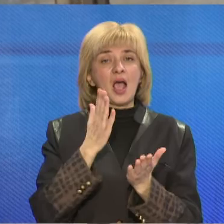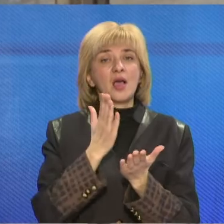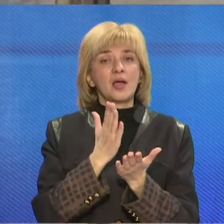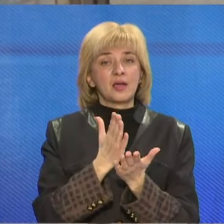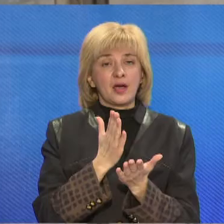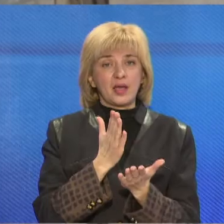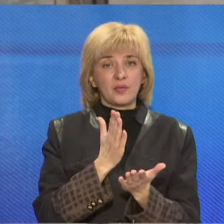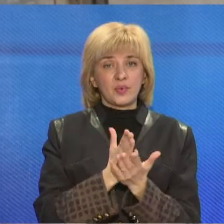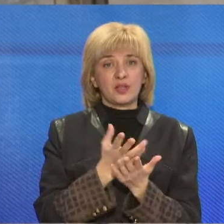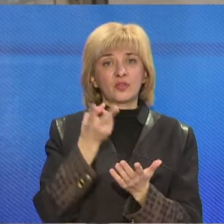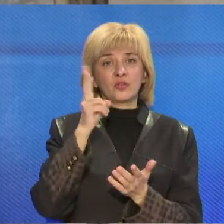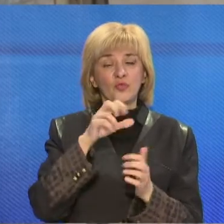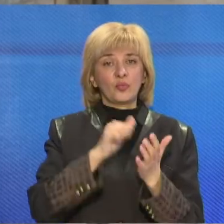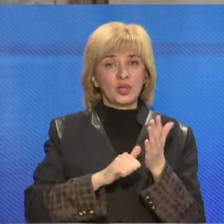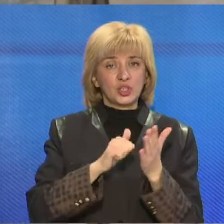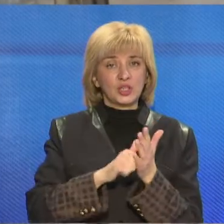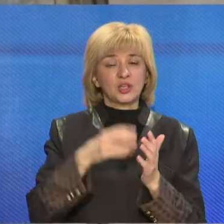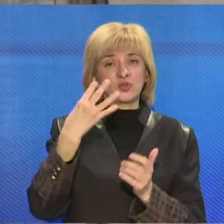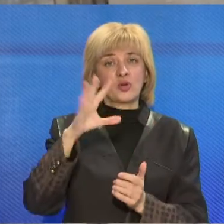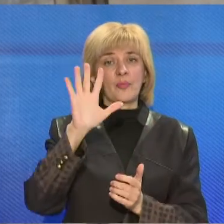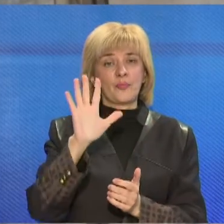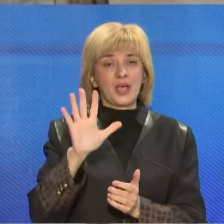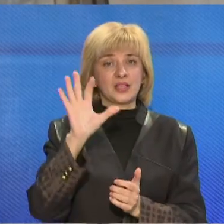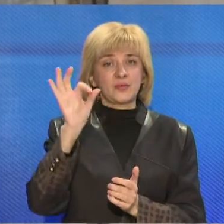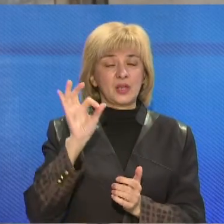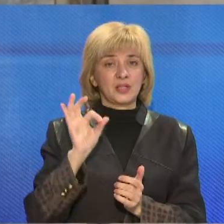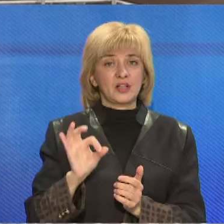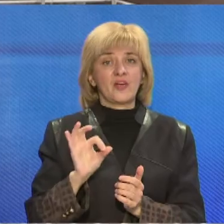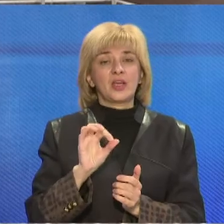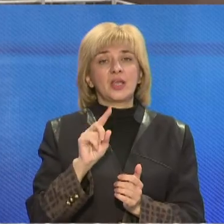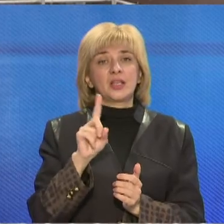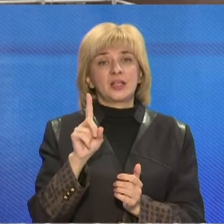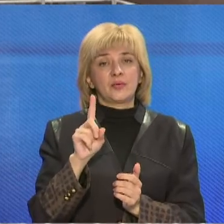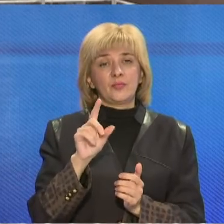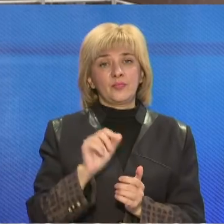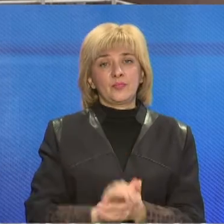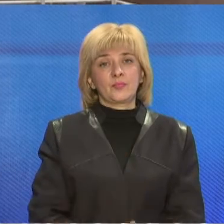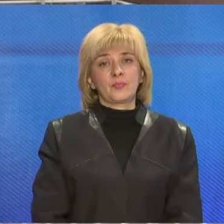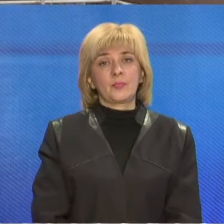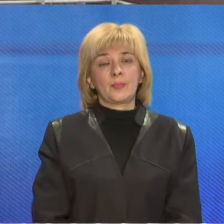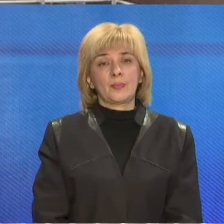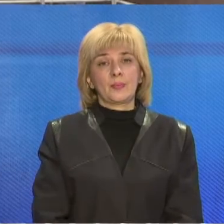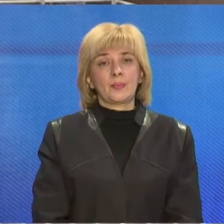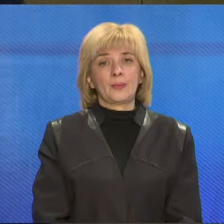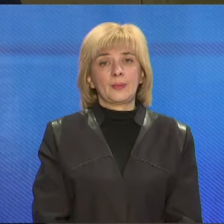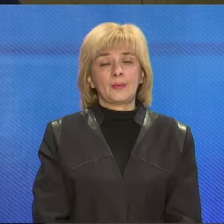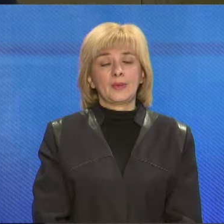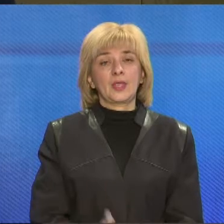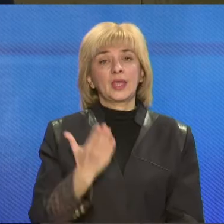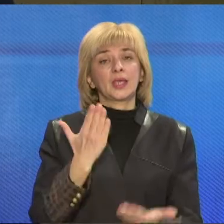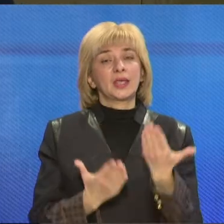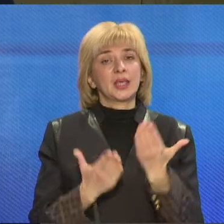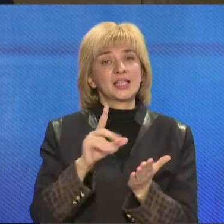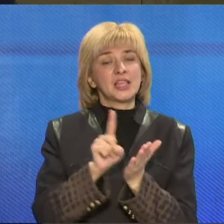підстав – 45%. За казочну діяльність без розліку з державою встановлена відказ. Если